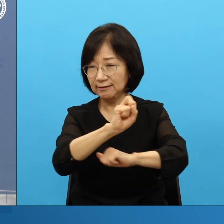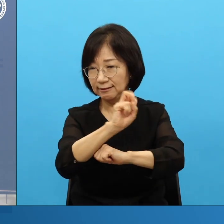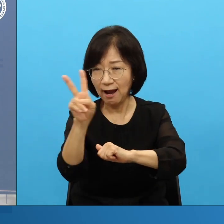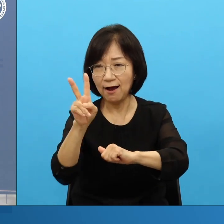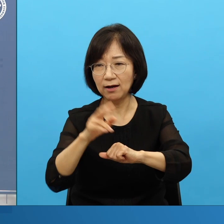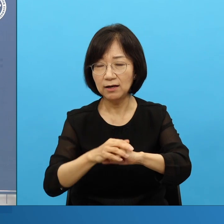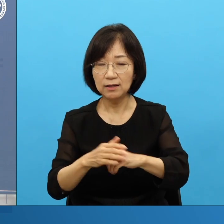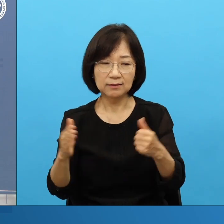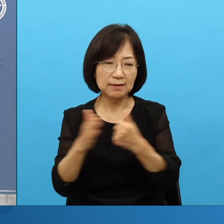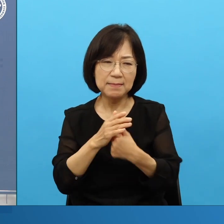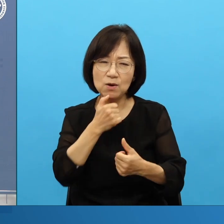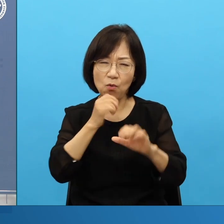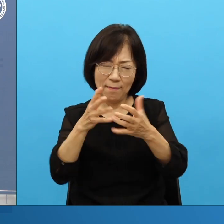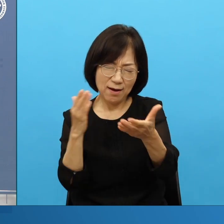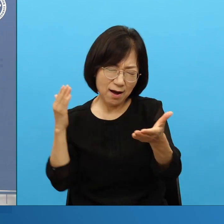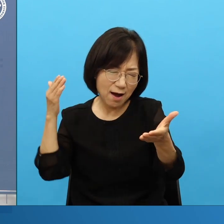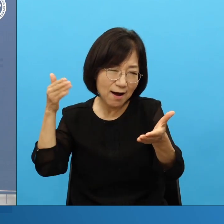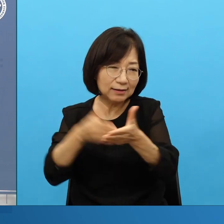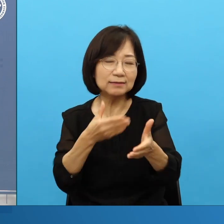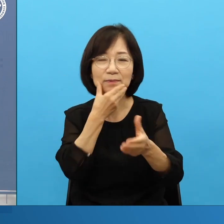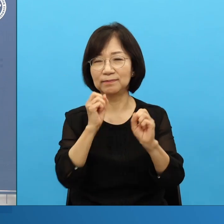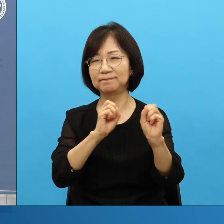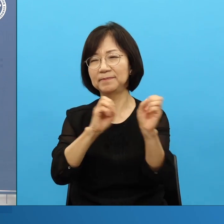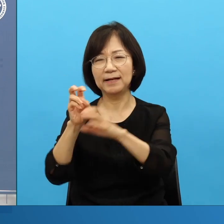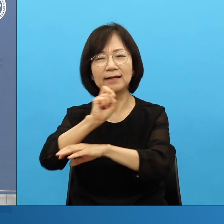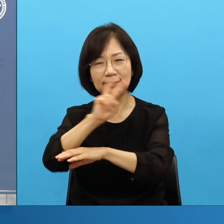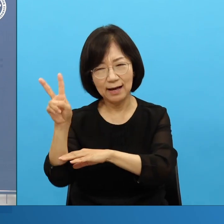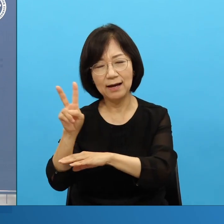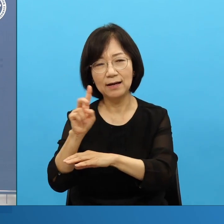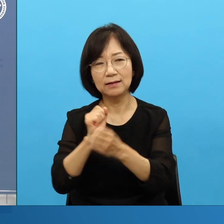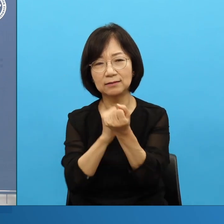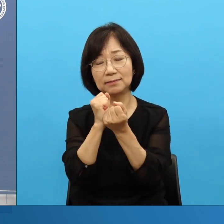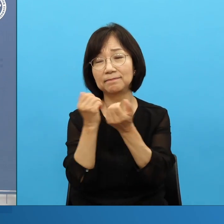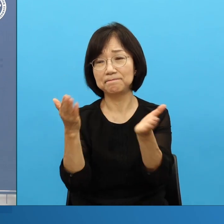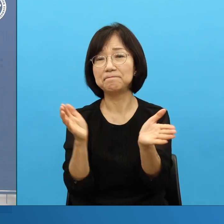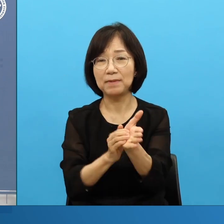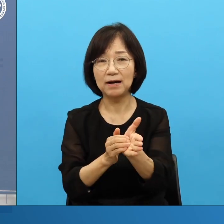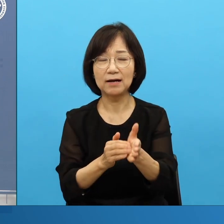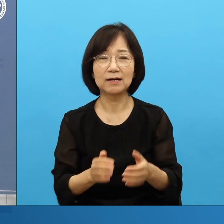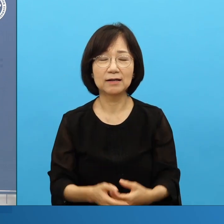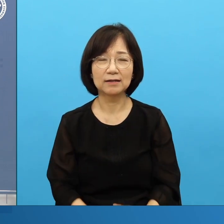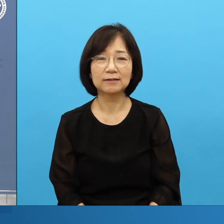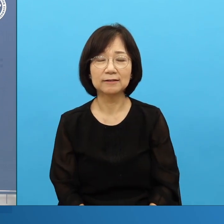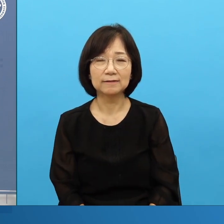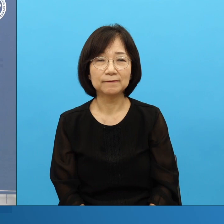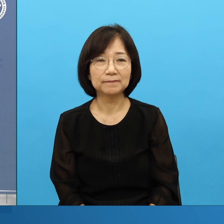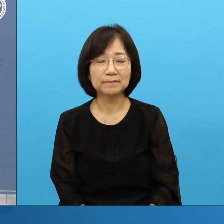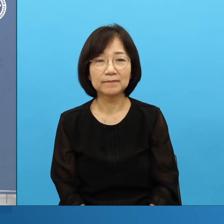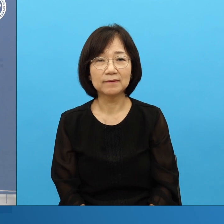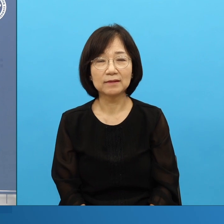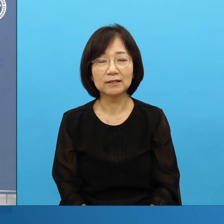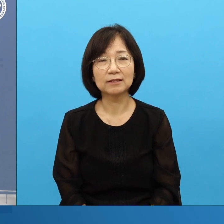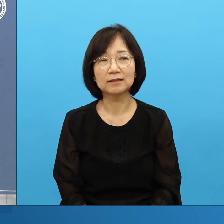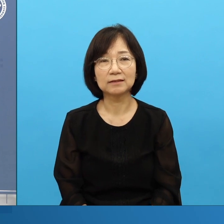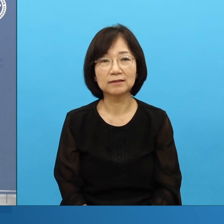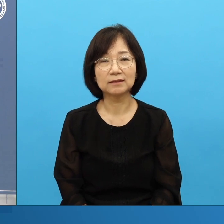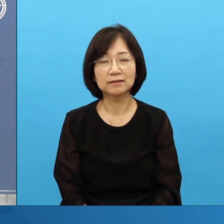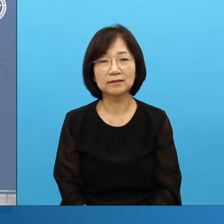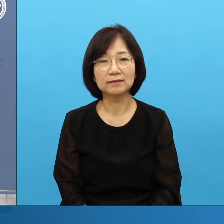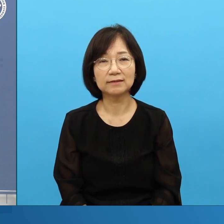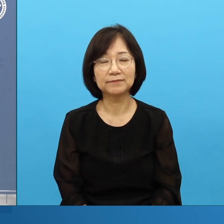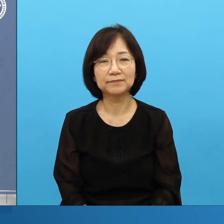of Satan that was bringing and demolishing all the world. And that's why he had to go all the way to Rome. 그냥 말이 아닙니다. He didn't just simply say, let's go to Rome. 여러분